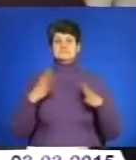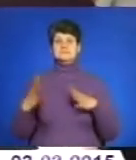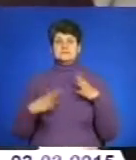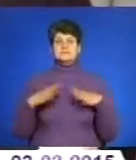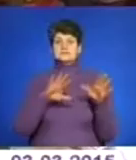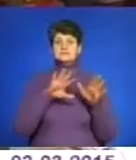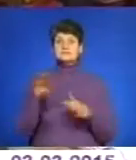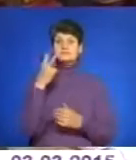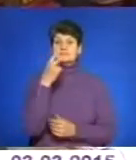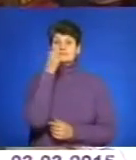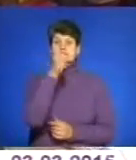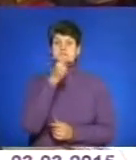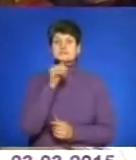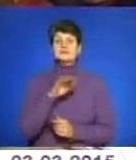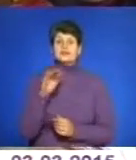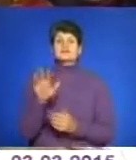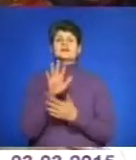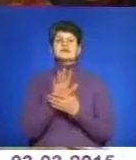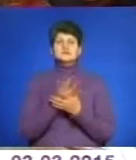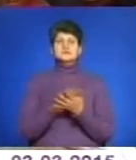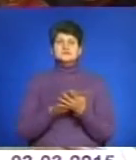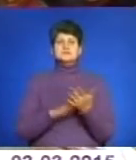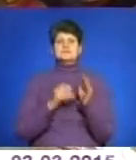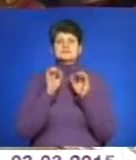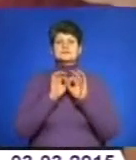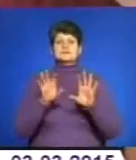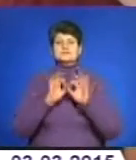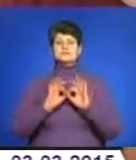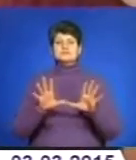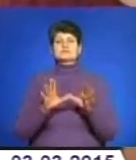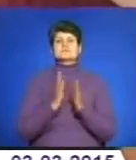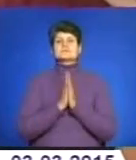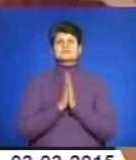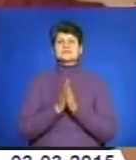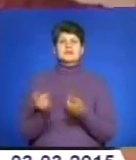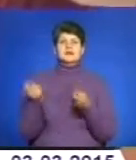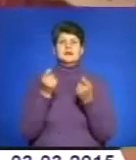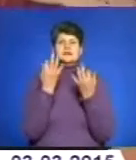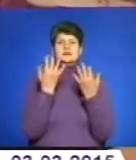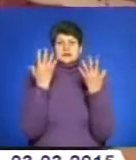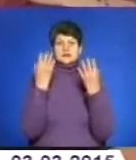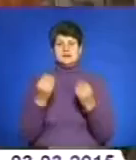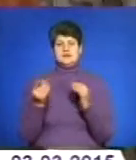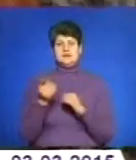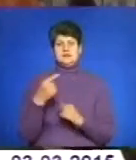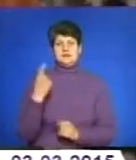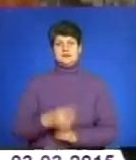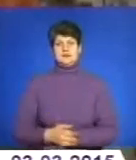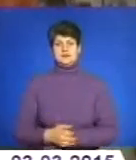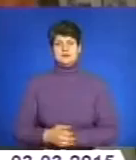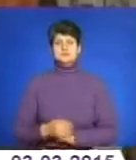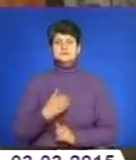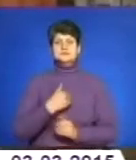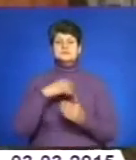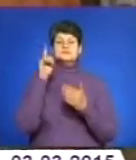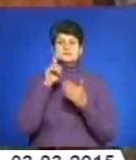майже 2 місяці, а вихованці інтернату продовжують ділитися враженнями і знову просять завести їх на кілька днів на Тернопільщину. Хочеться надіятися,